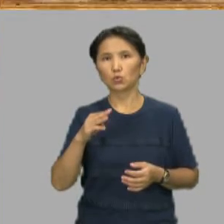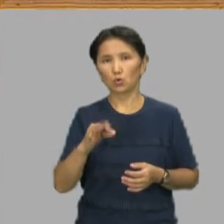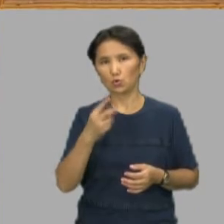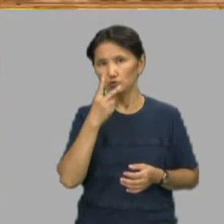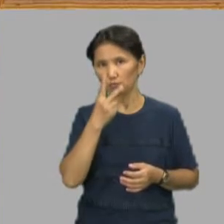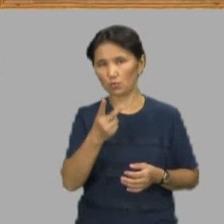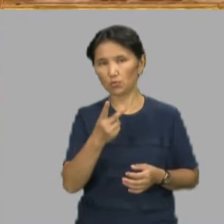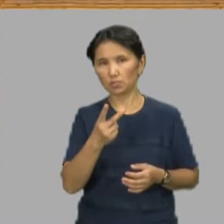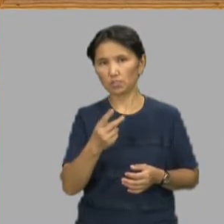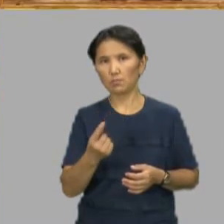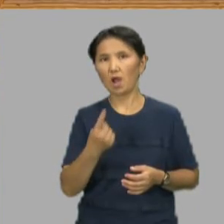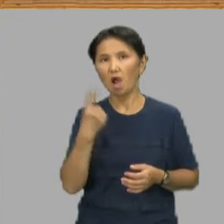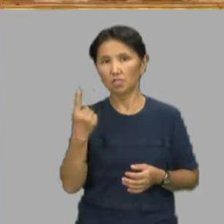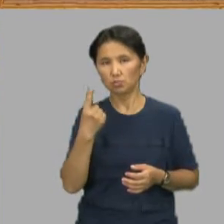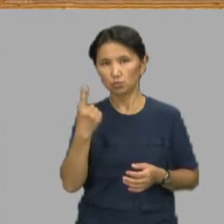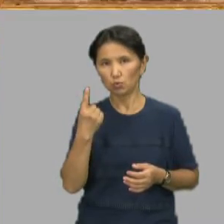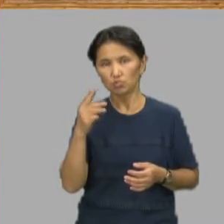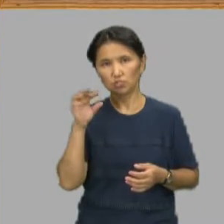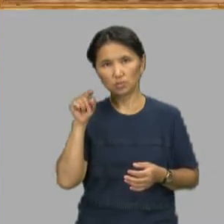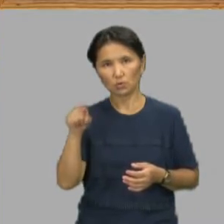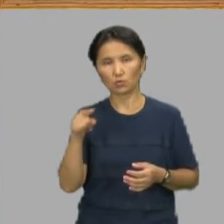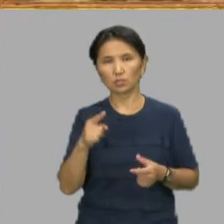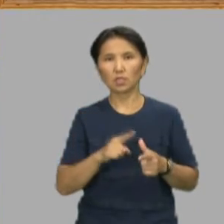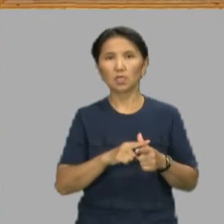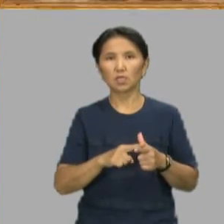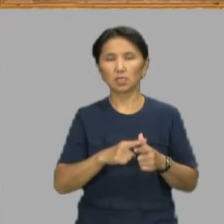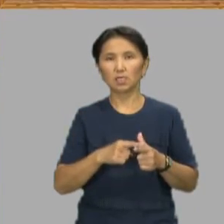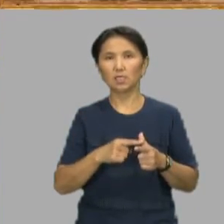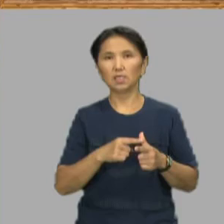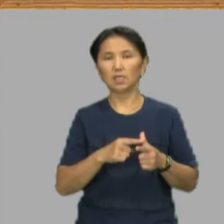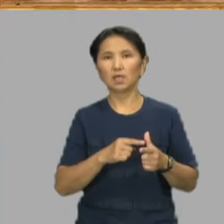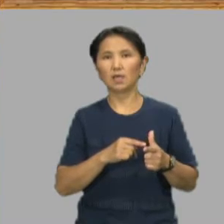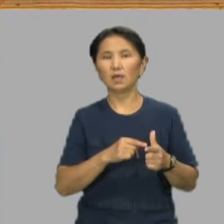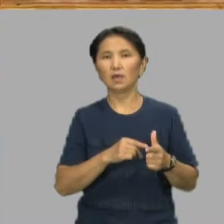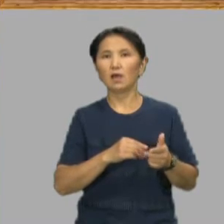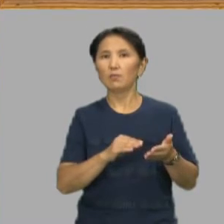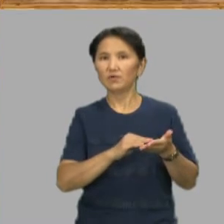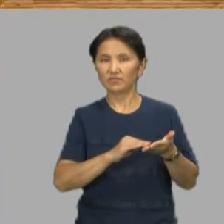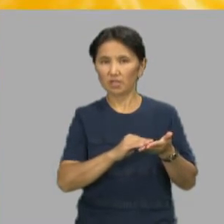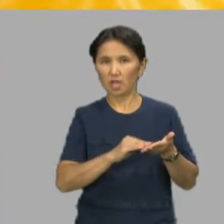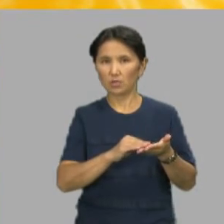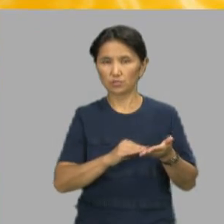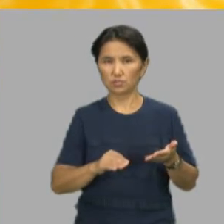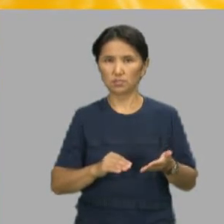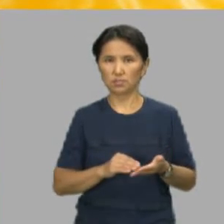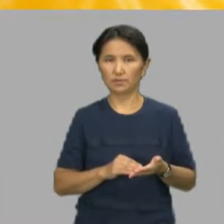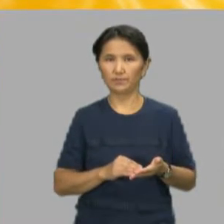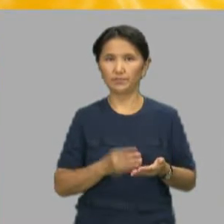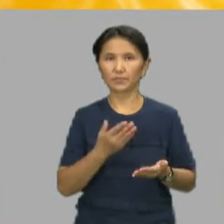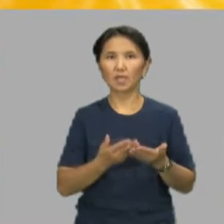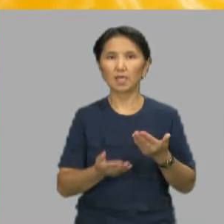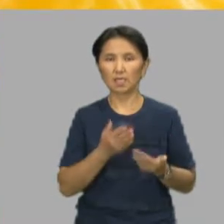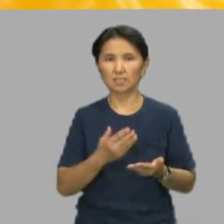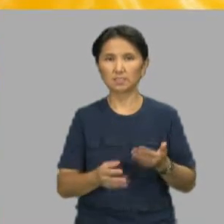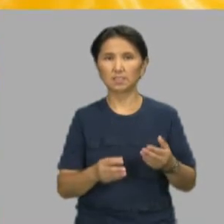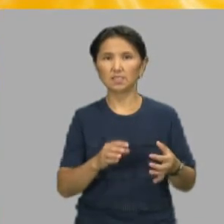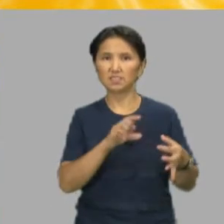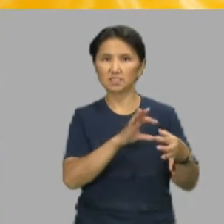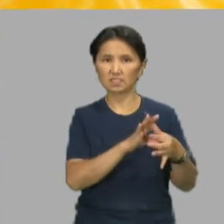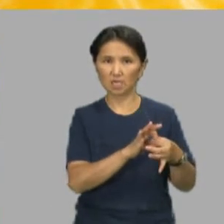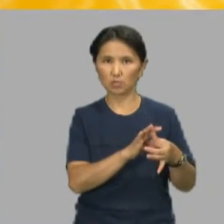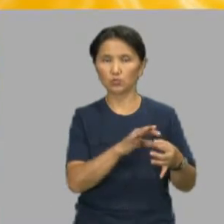смотрим, одиночный он или повторяющийся. Если союз